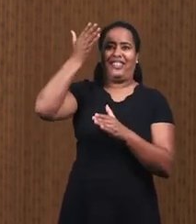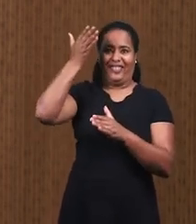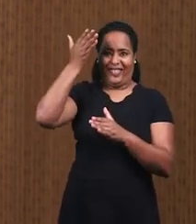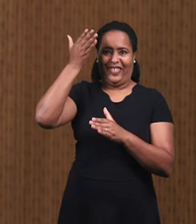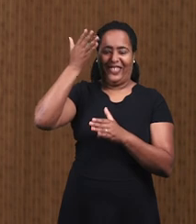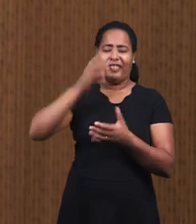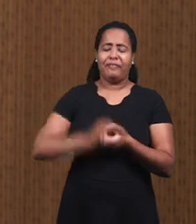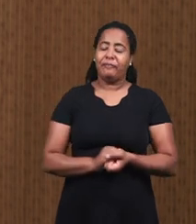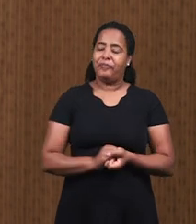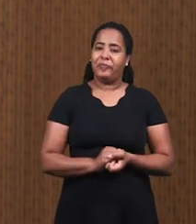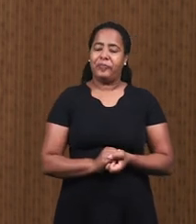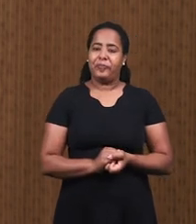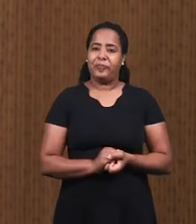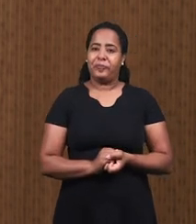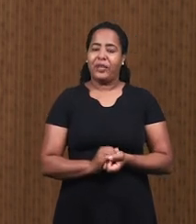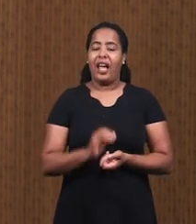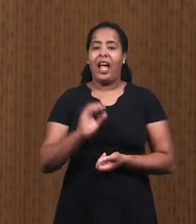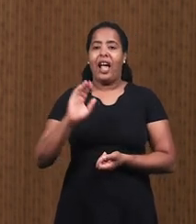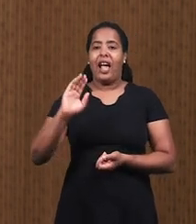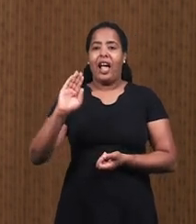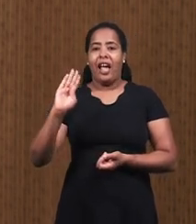Hébreux,